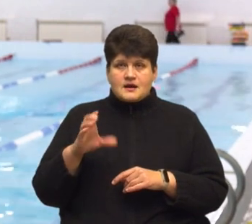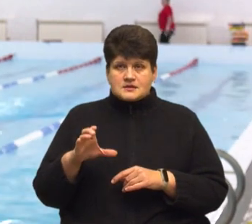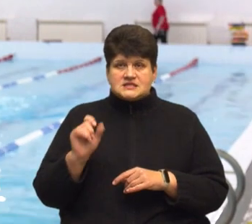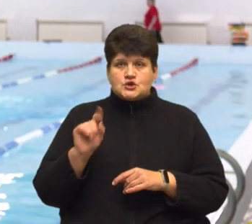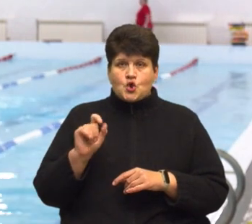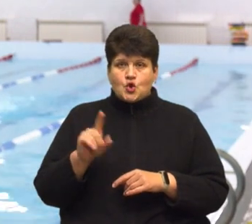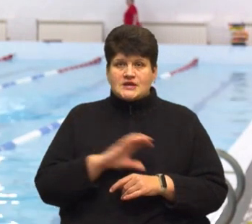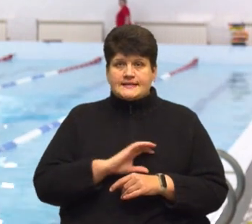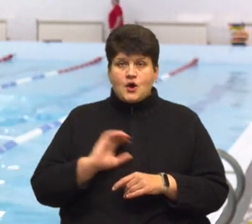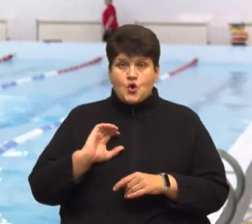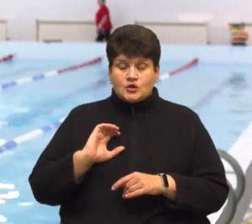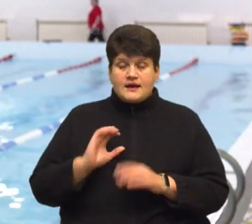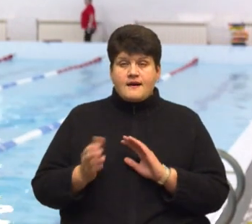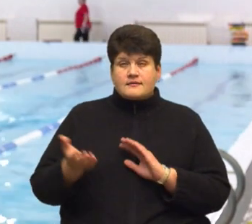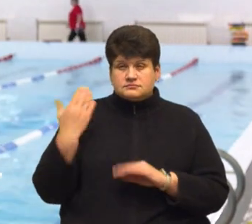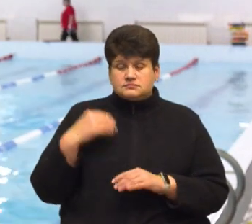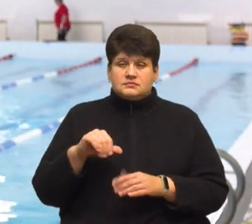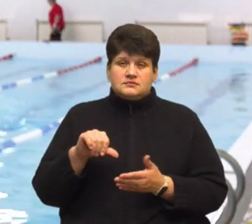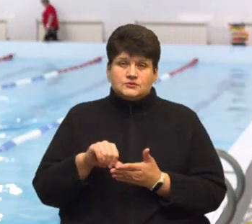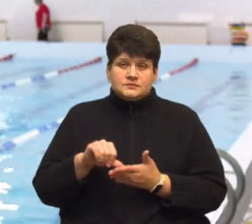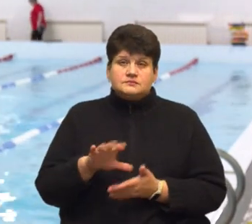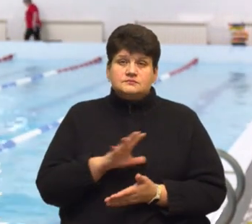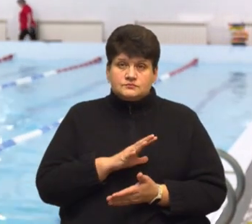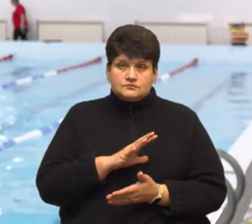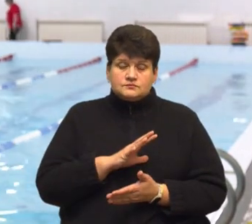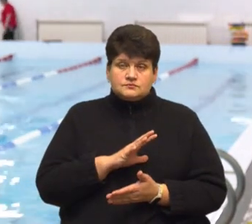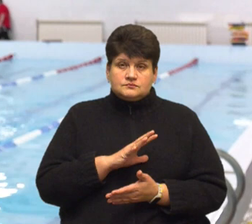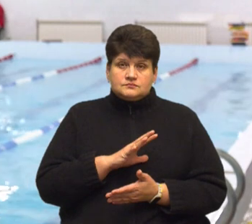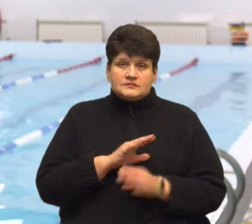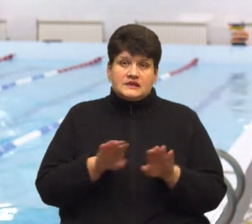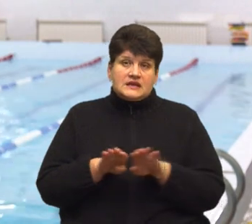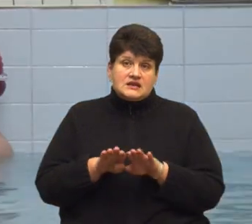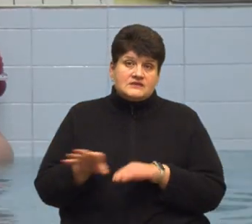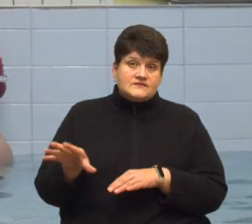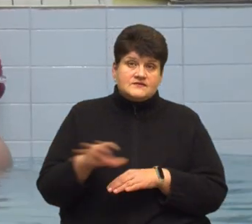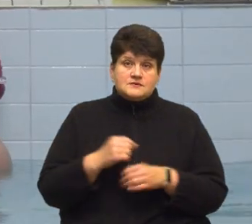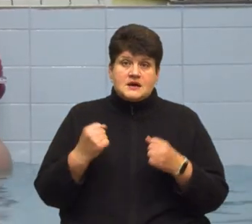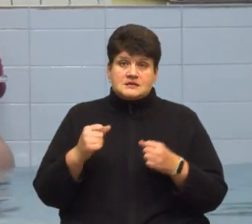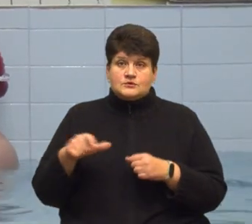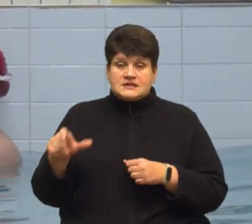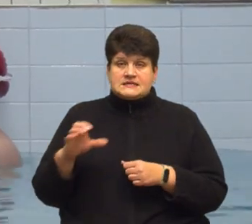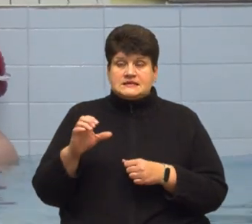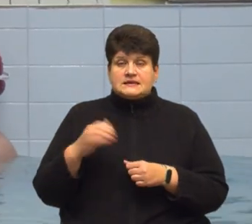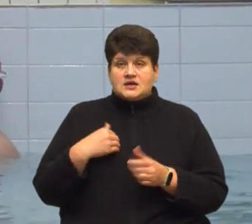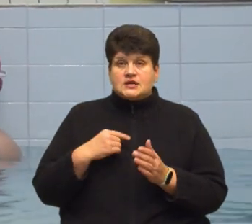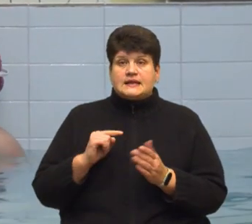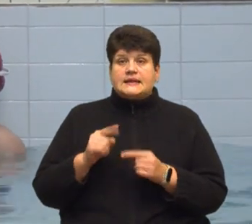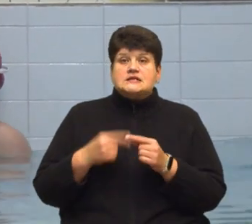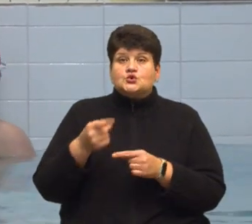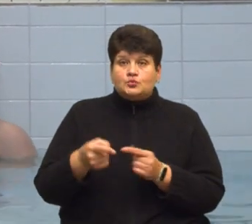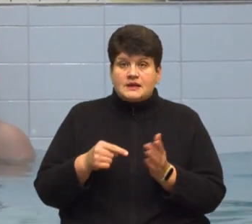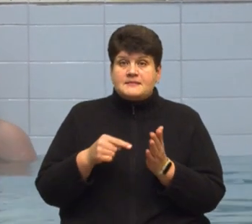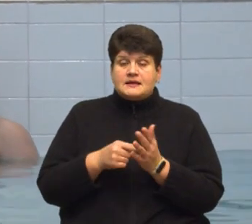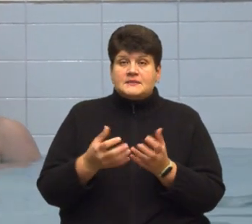А до того вона завжди виступала з на рівні зі всіма спортсменами наша наступна Мета - це взяти